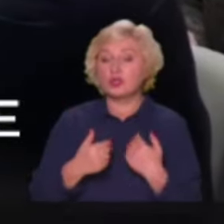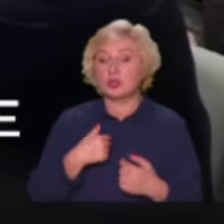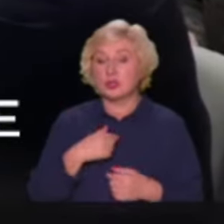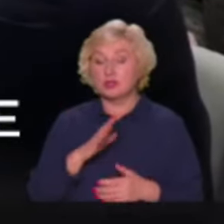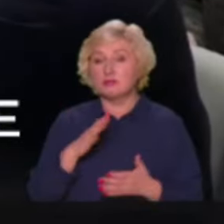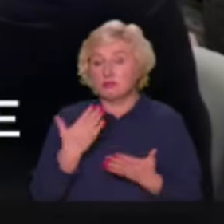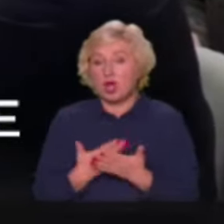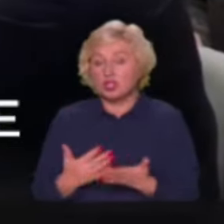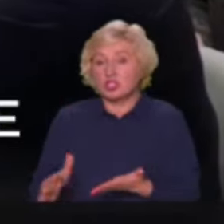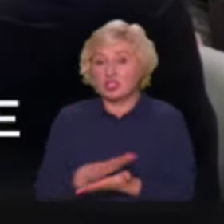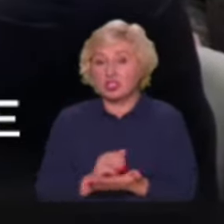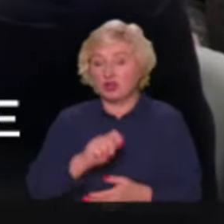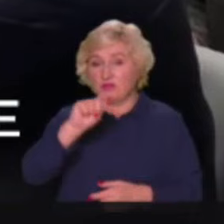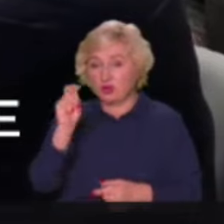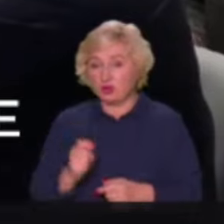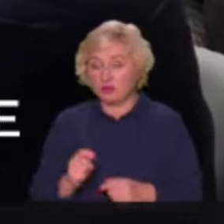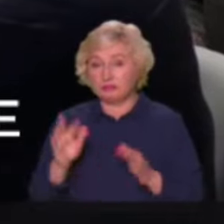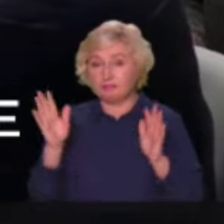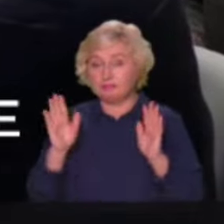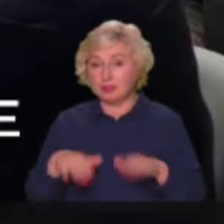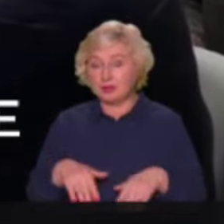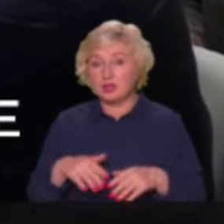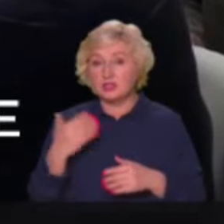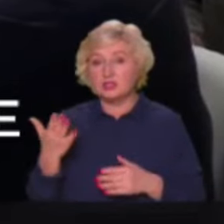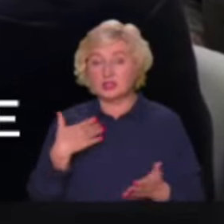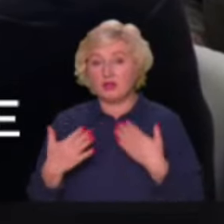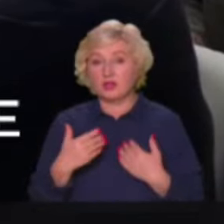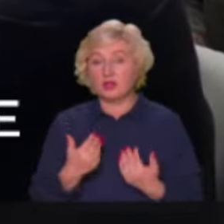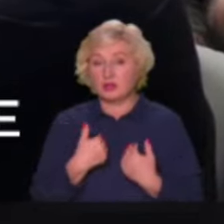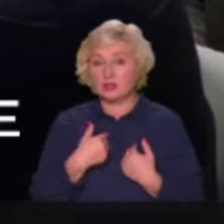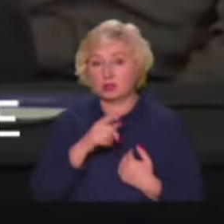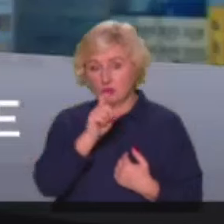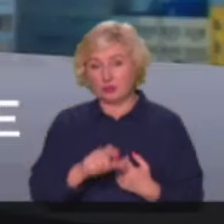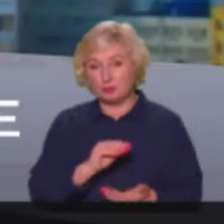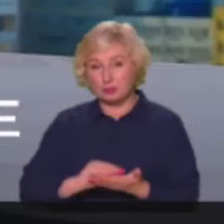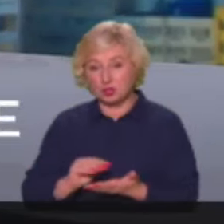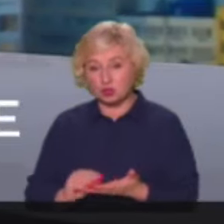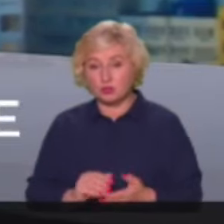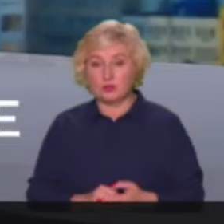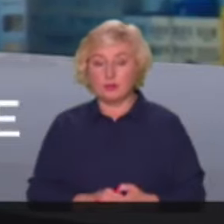знищили. Фронт сиплеться, то їх ставлення до нас, пише наш глядач.